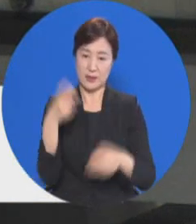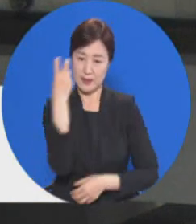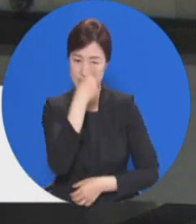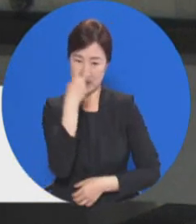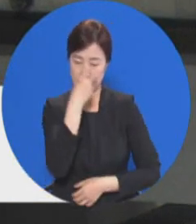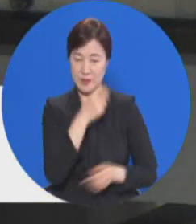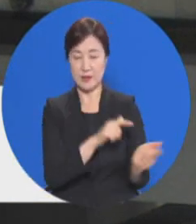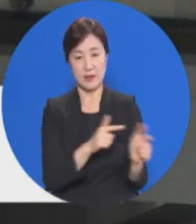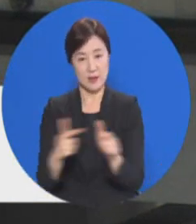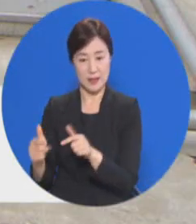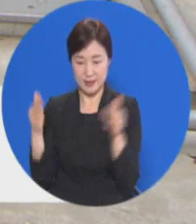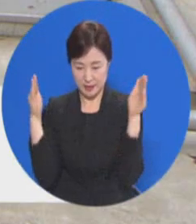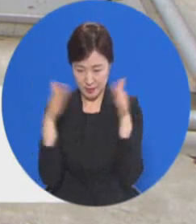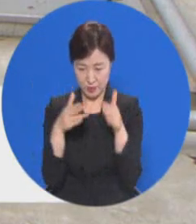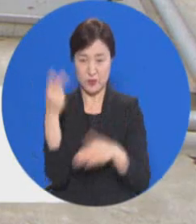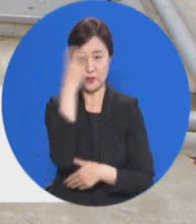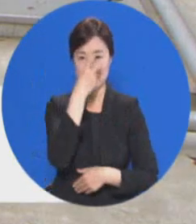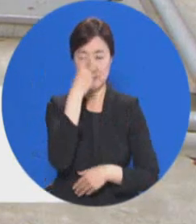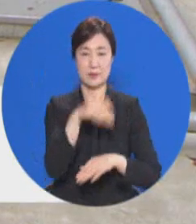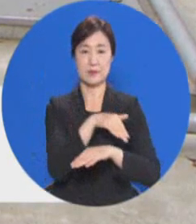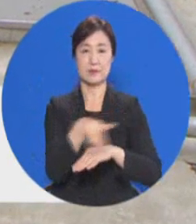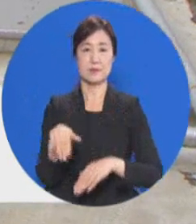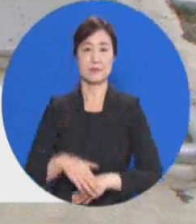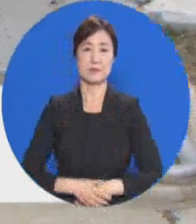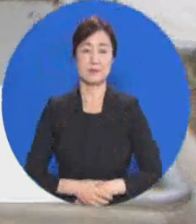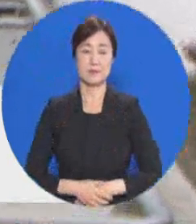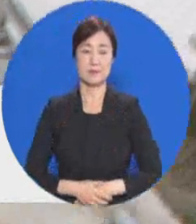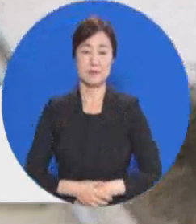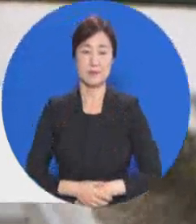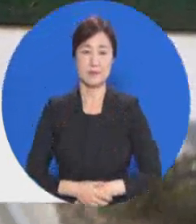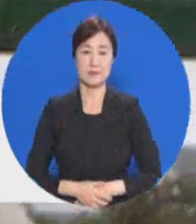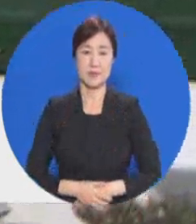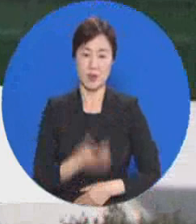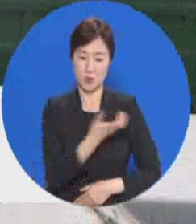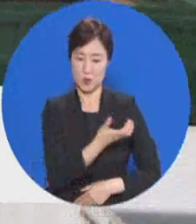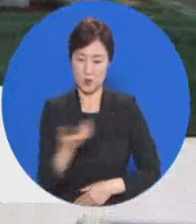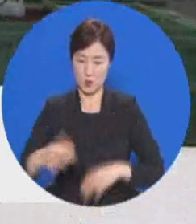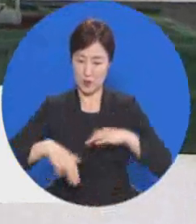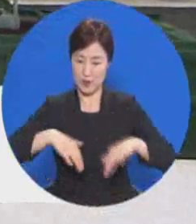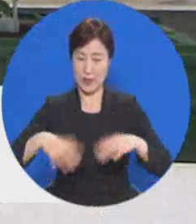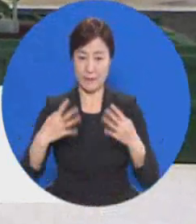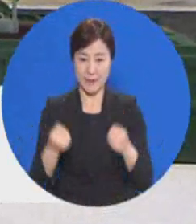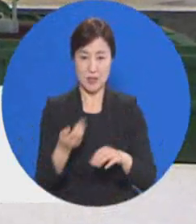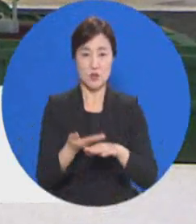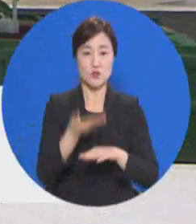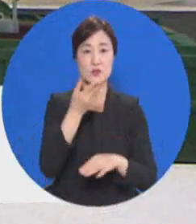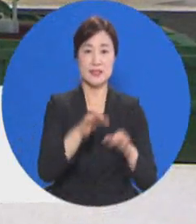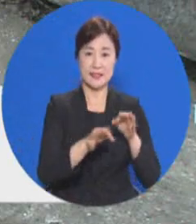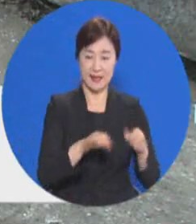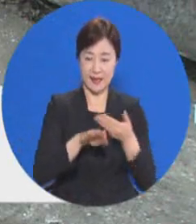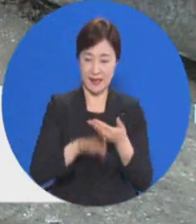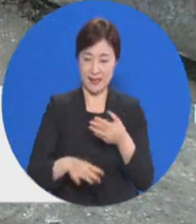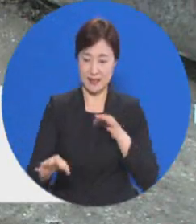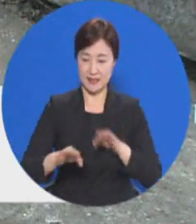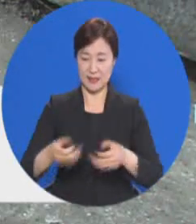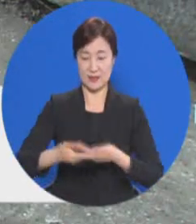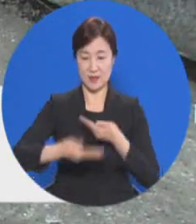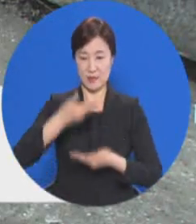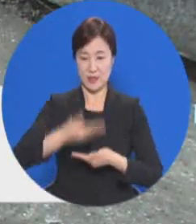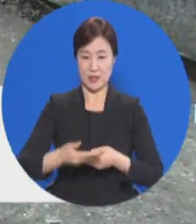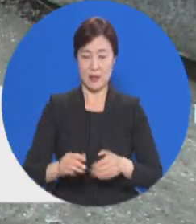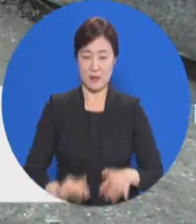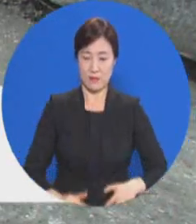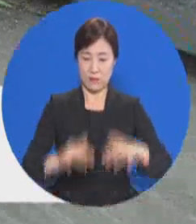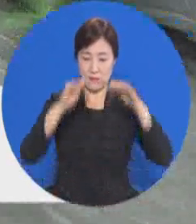설비 등을 집중 점검할 예정입니다. 순천시는 유동인구가 많은 웃장과 아랫장, 터미널 등 상습